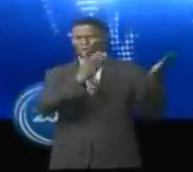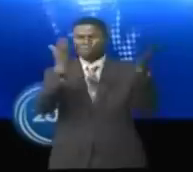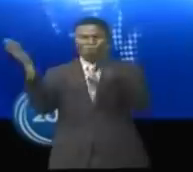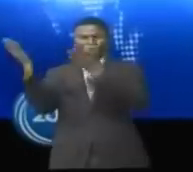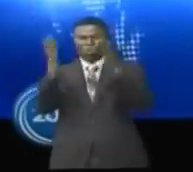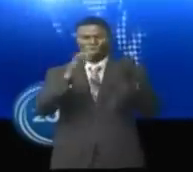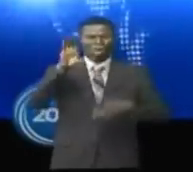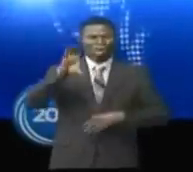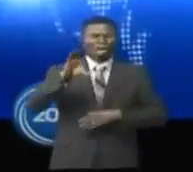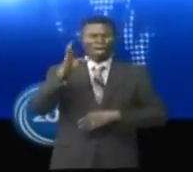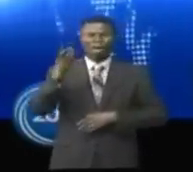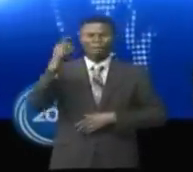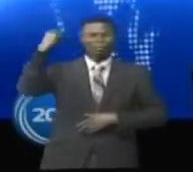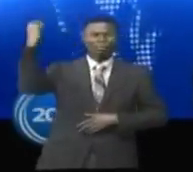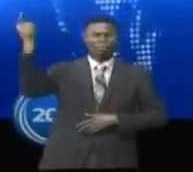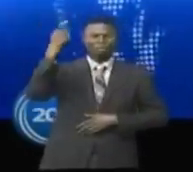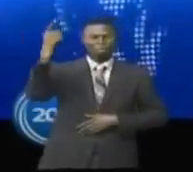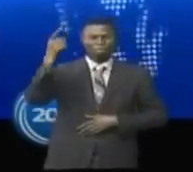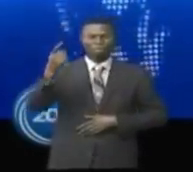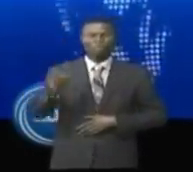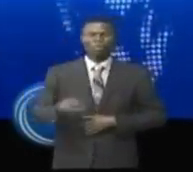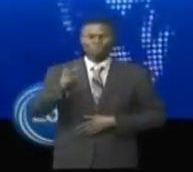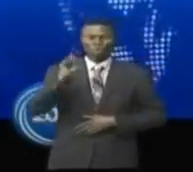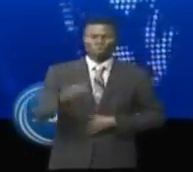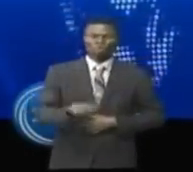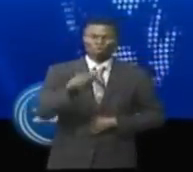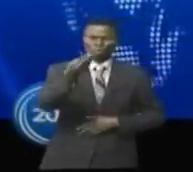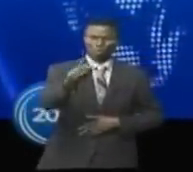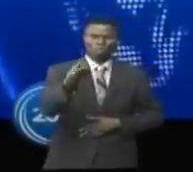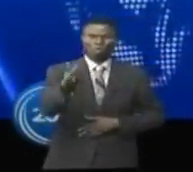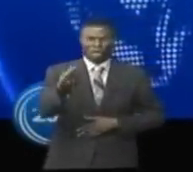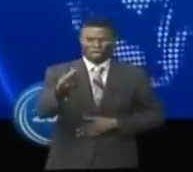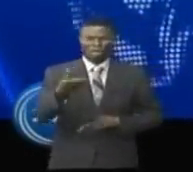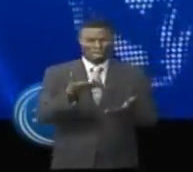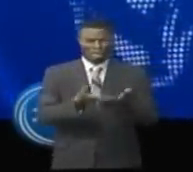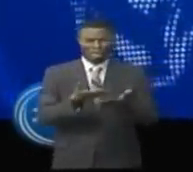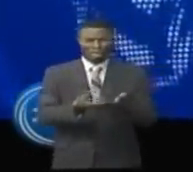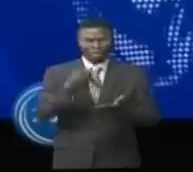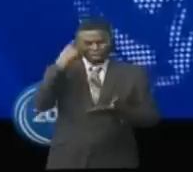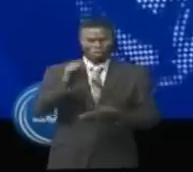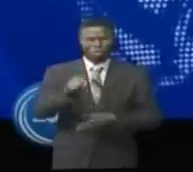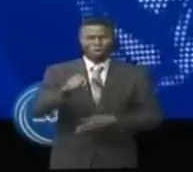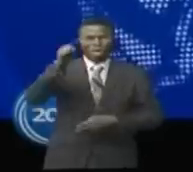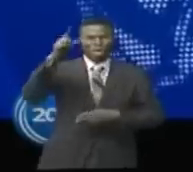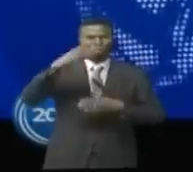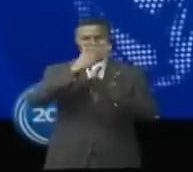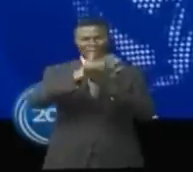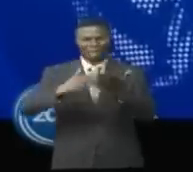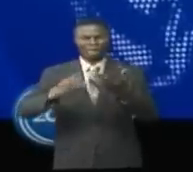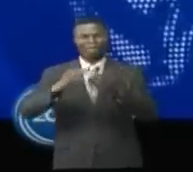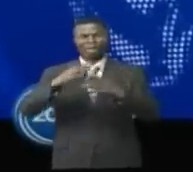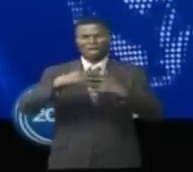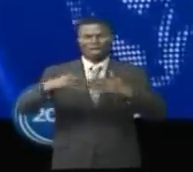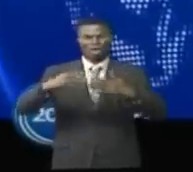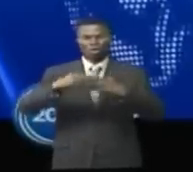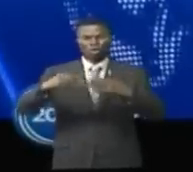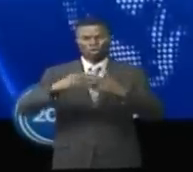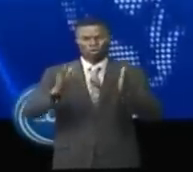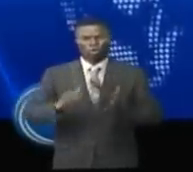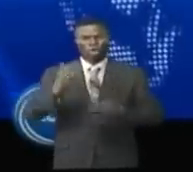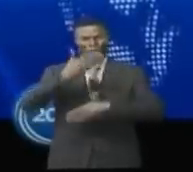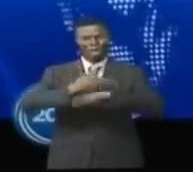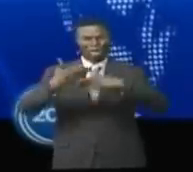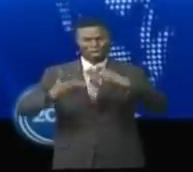la Banque mondiale devrait financer pour 1,5 milliard de dollars la construction